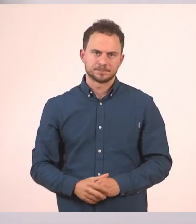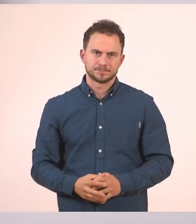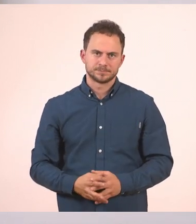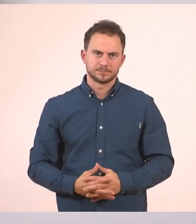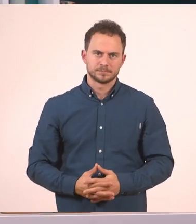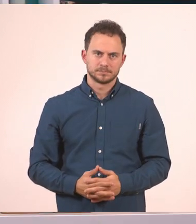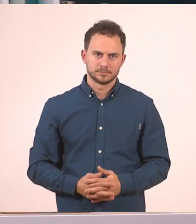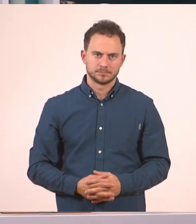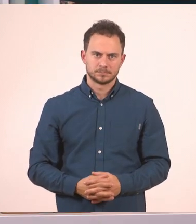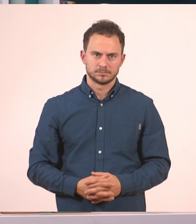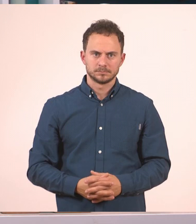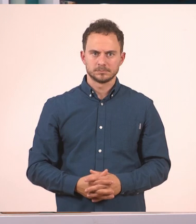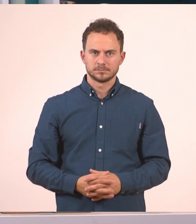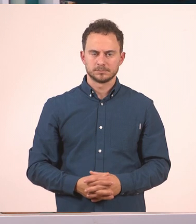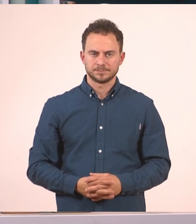μονάδες.